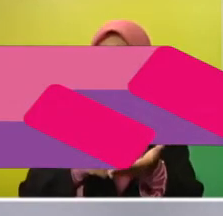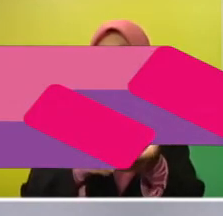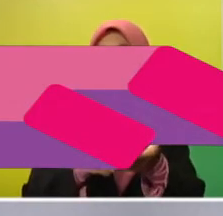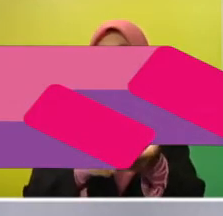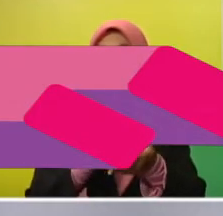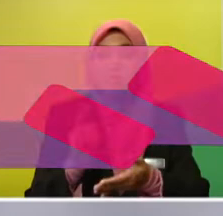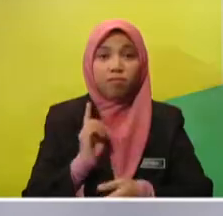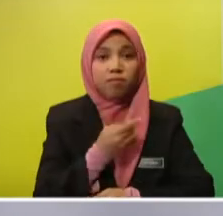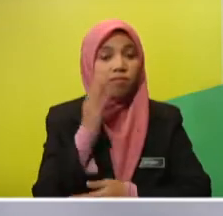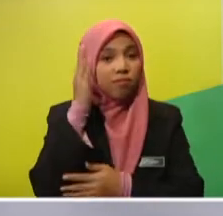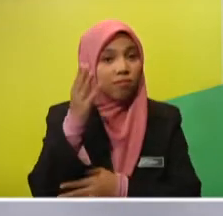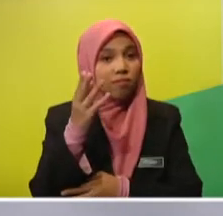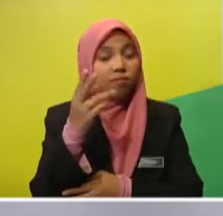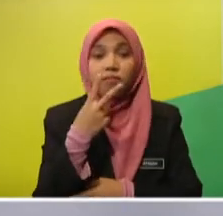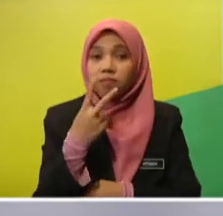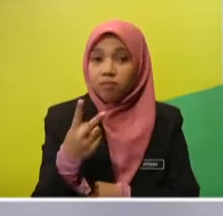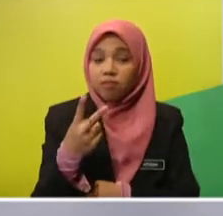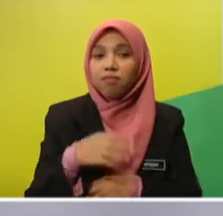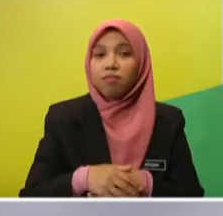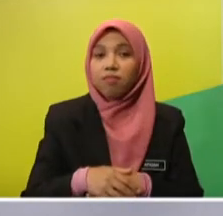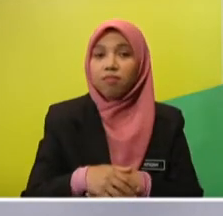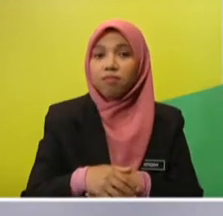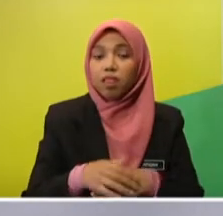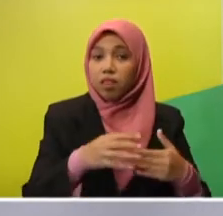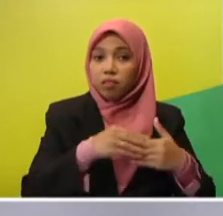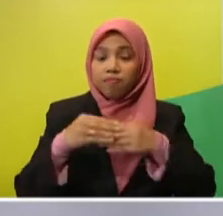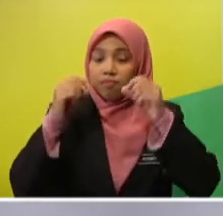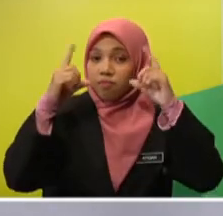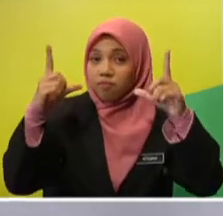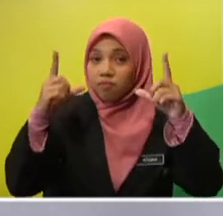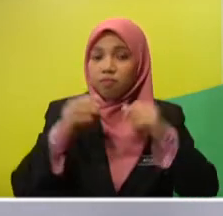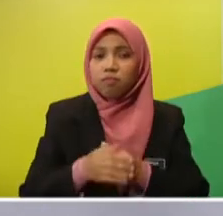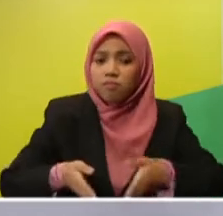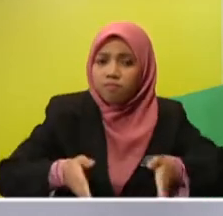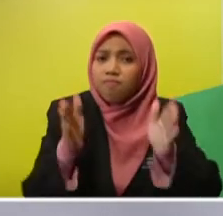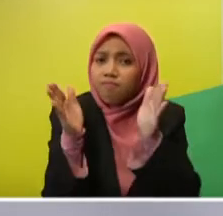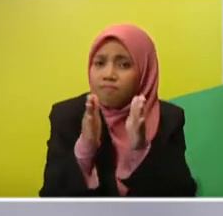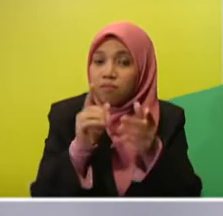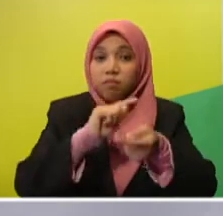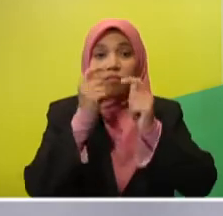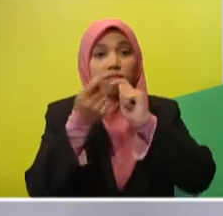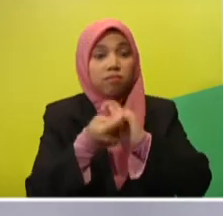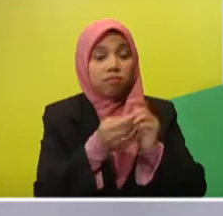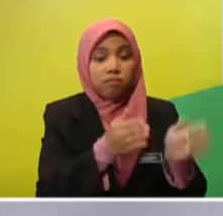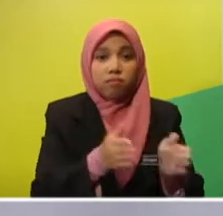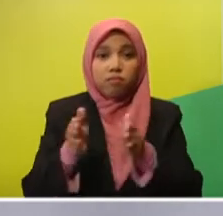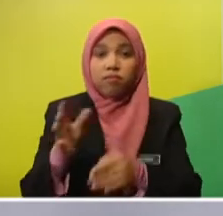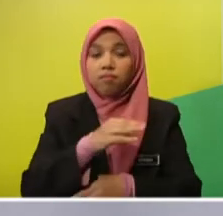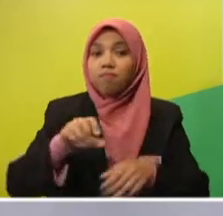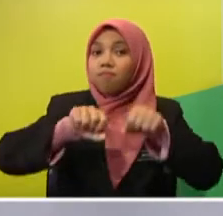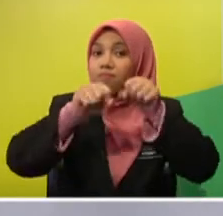Okey, lepas tu kita akan tengok lorong sempit, tukar posisi dan juga patah